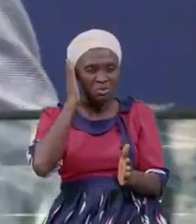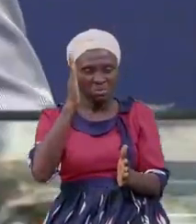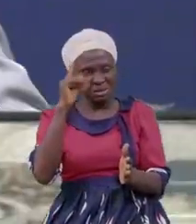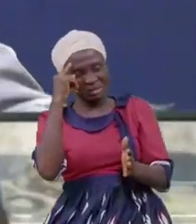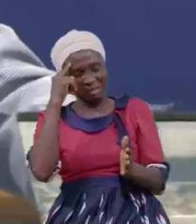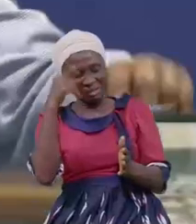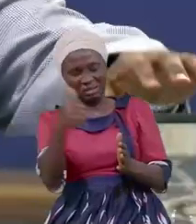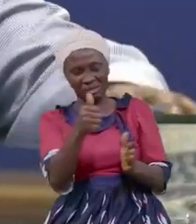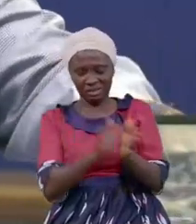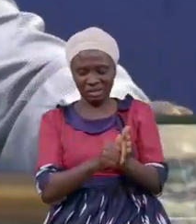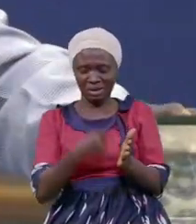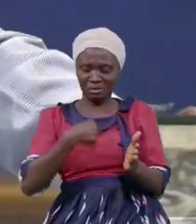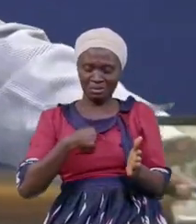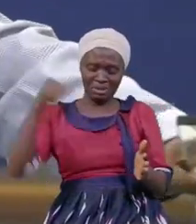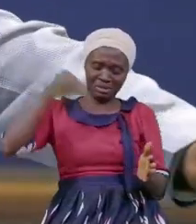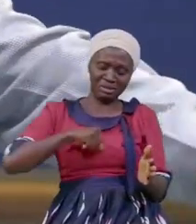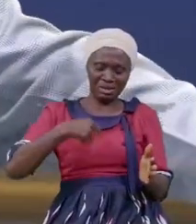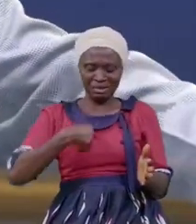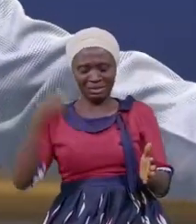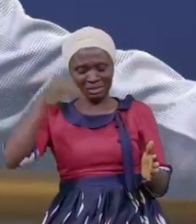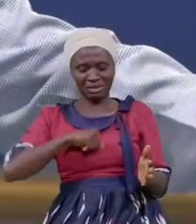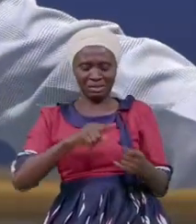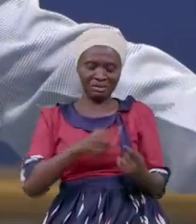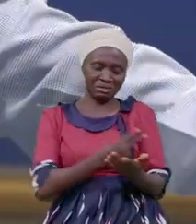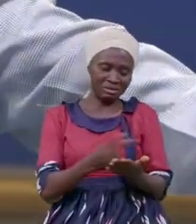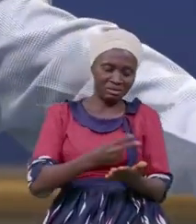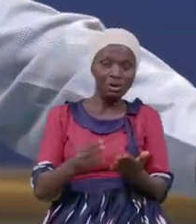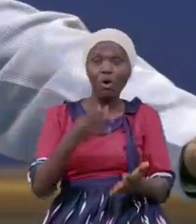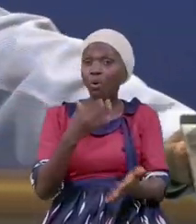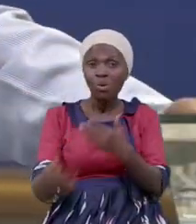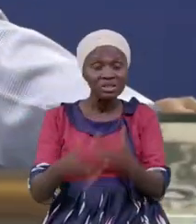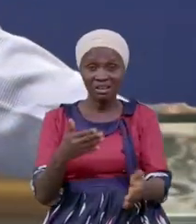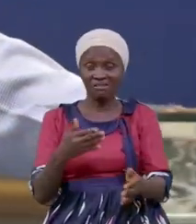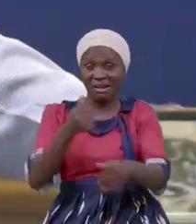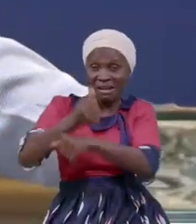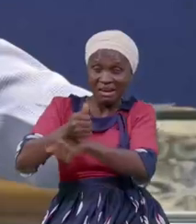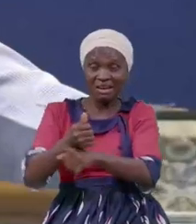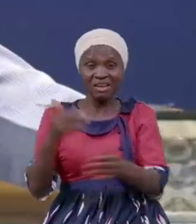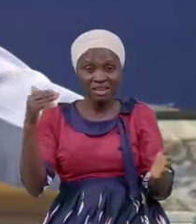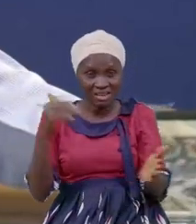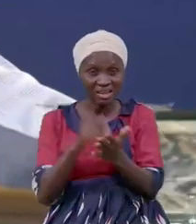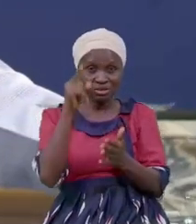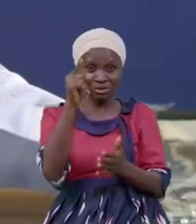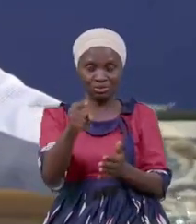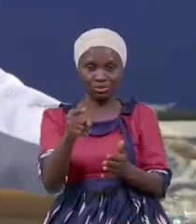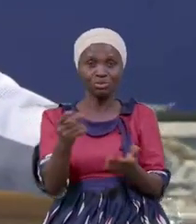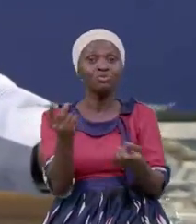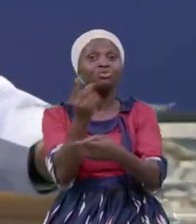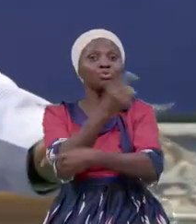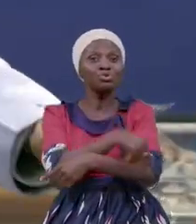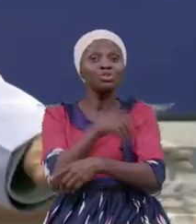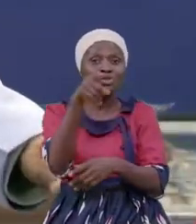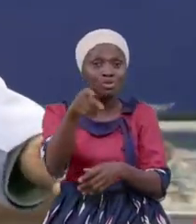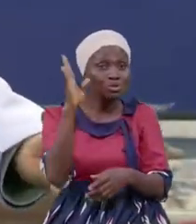condamné à l'échec quel que soit la quelle que soit l'accusation qu'on envoie contre ta vie aujourd'hui tu